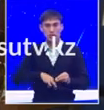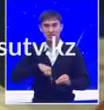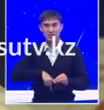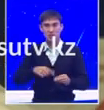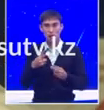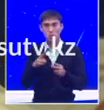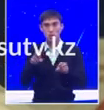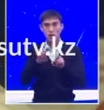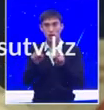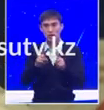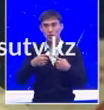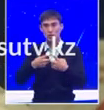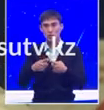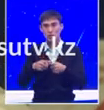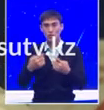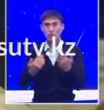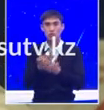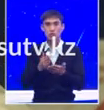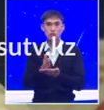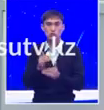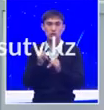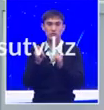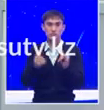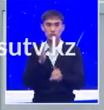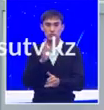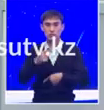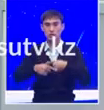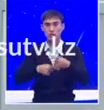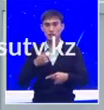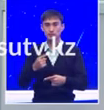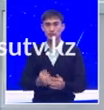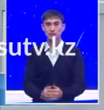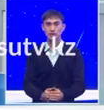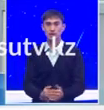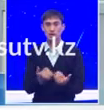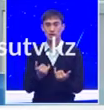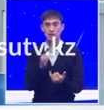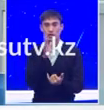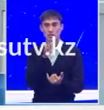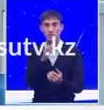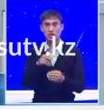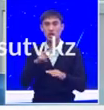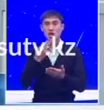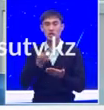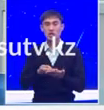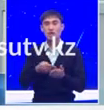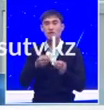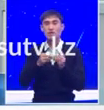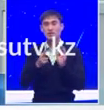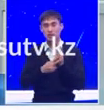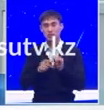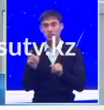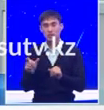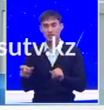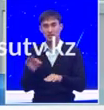сфинктерного аппарата. Новая служба намерена развиваться и дальше. В данный момент лежат 18 пациентов. Из